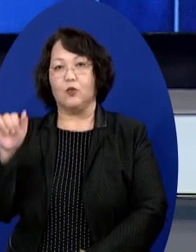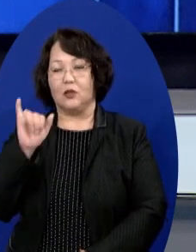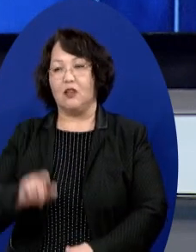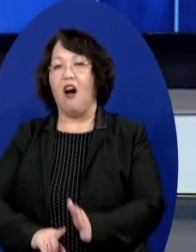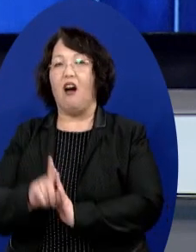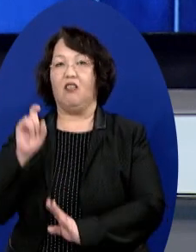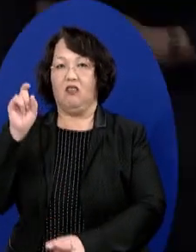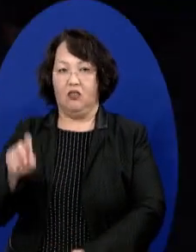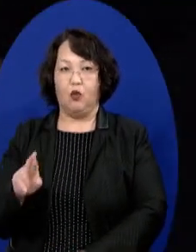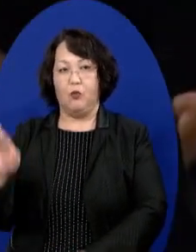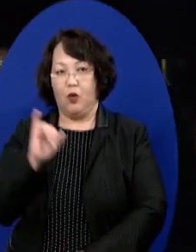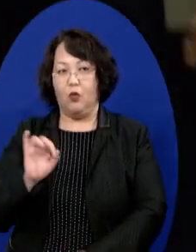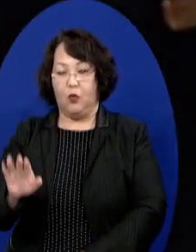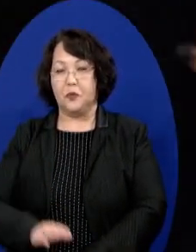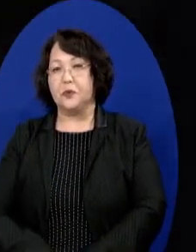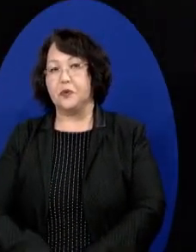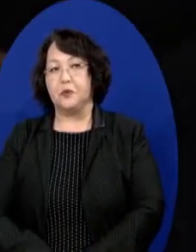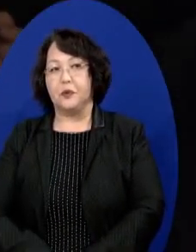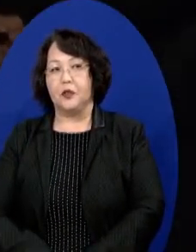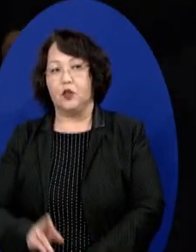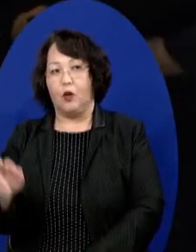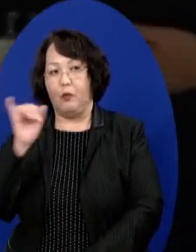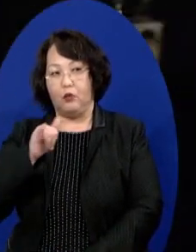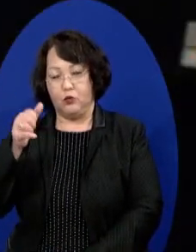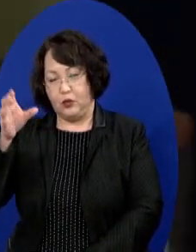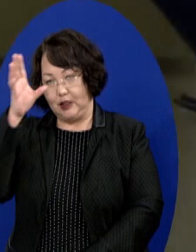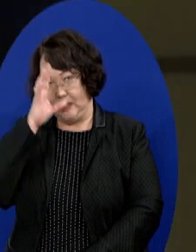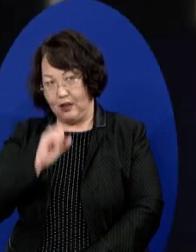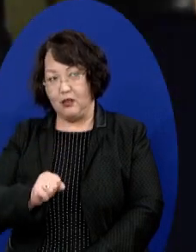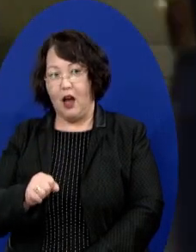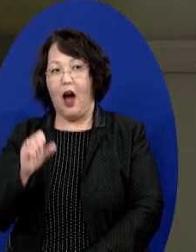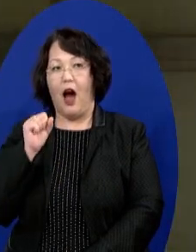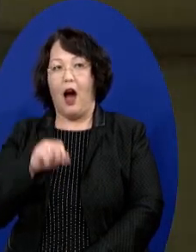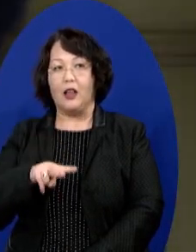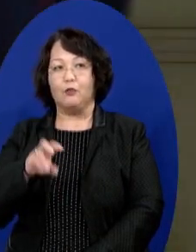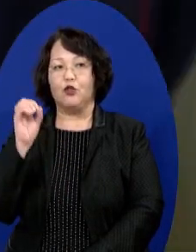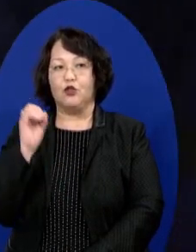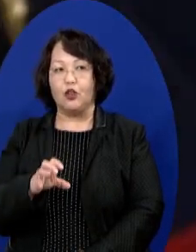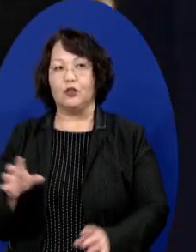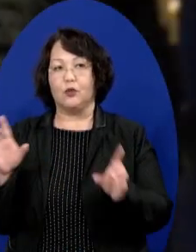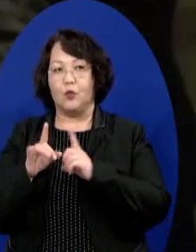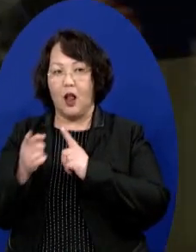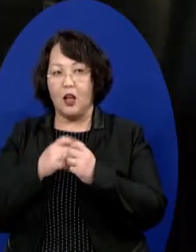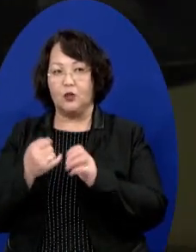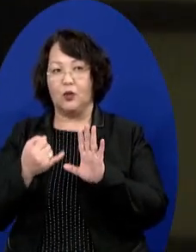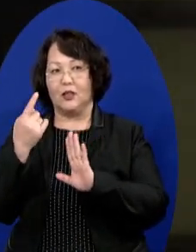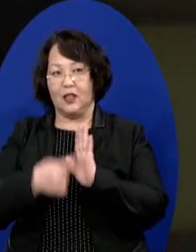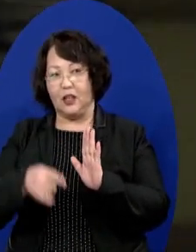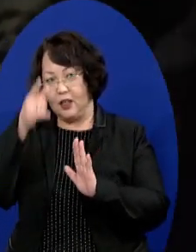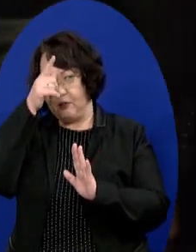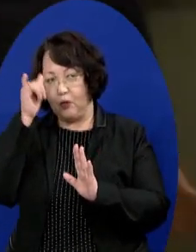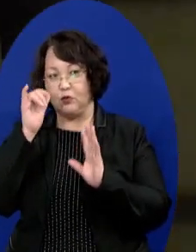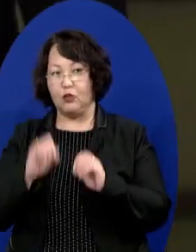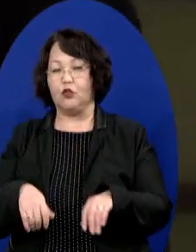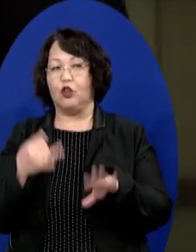юм а. Шолц өнөөдөр Японы ерөнхий сайд Кишида Фумиотой албан ёсны хэлэлцээ хийж, ирэх 6 дугаар сард Германд болох 7-р бүлгийн